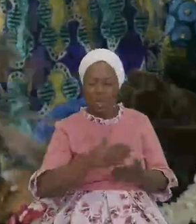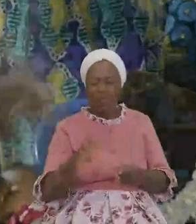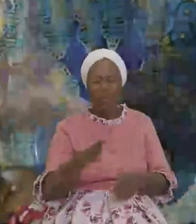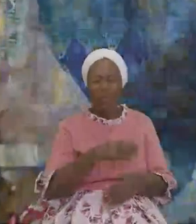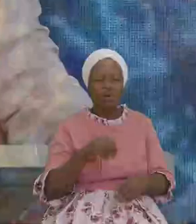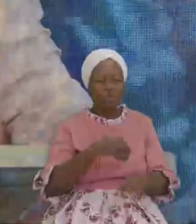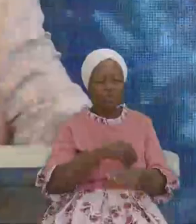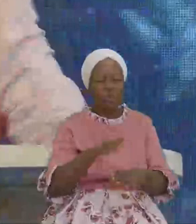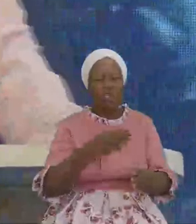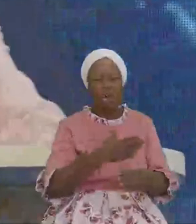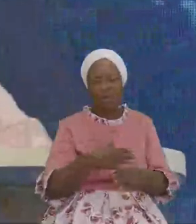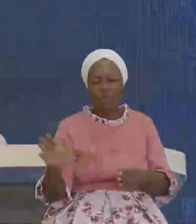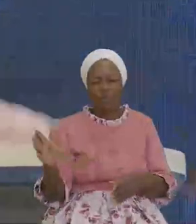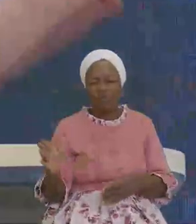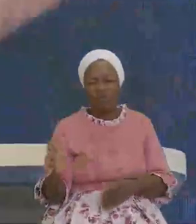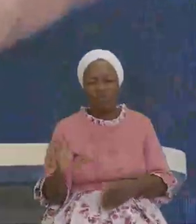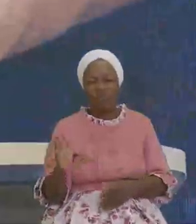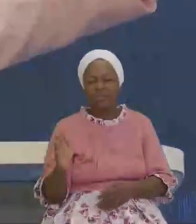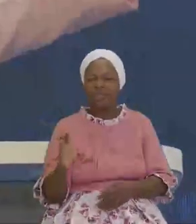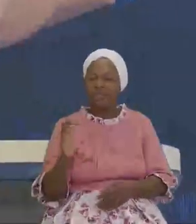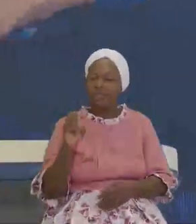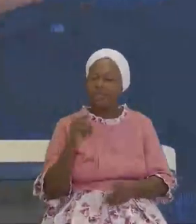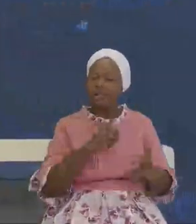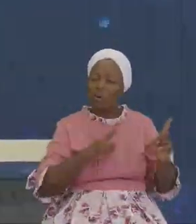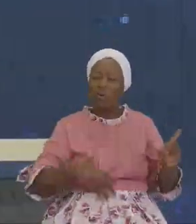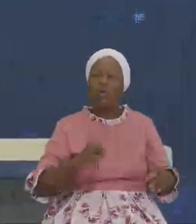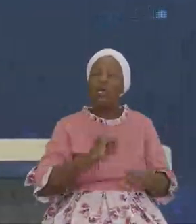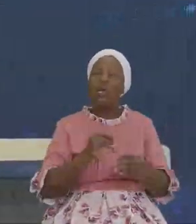tu ne rejettes pas, tu ne renvoies pas.